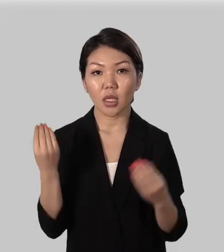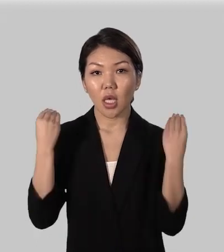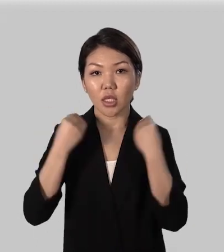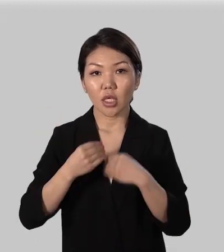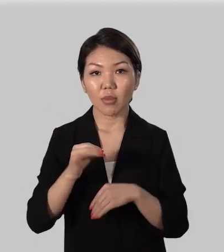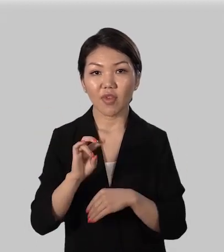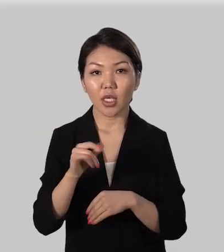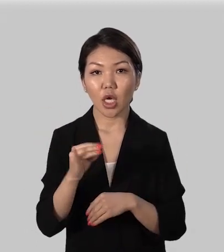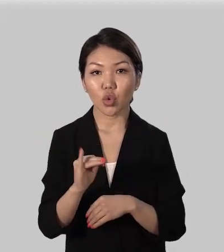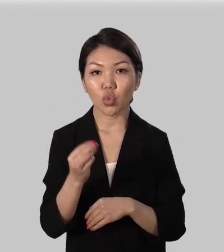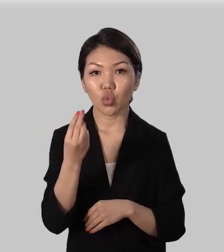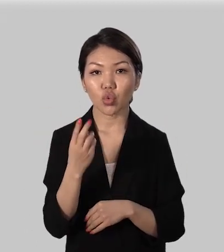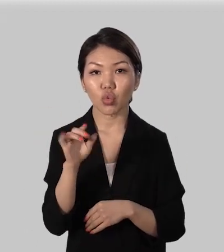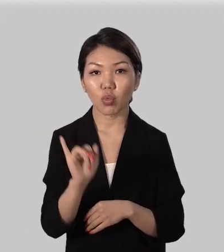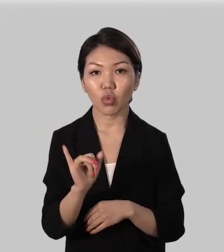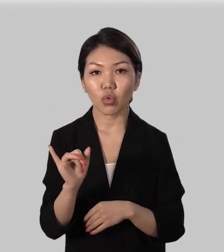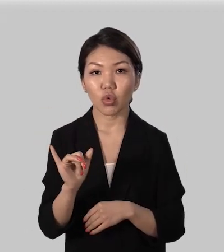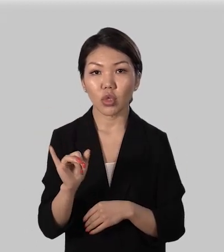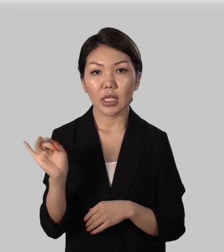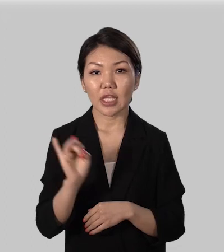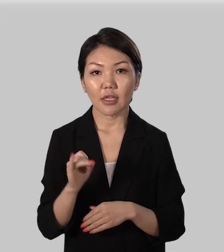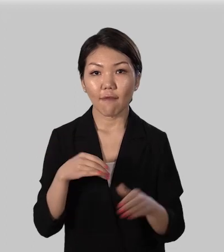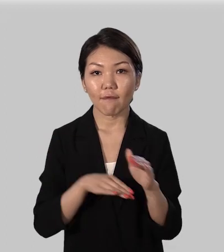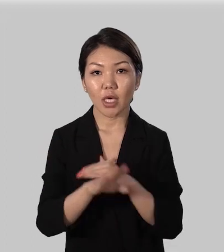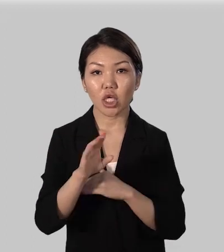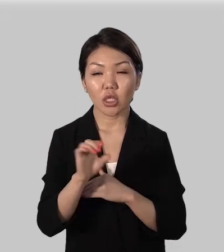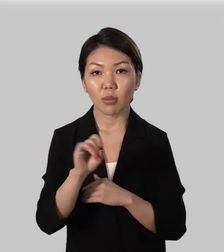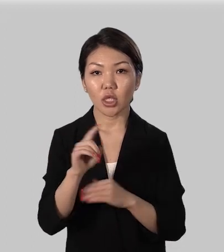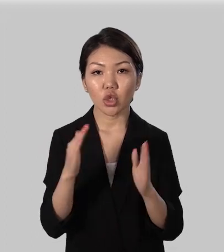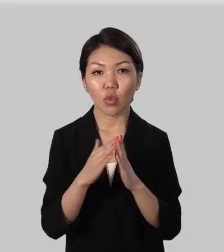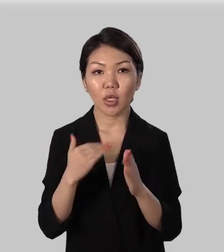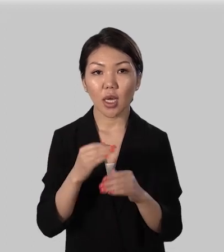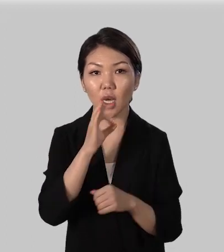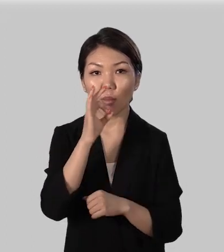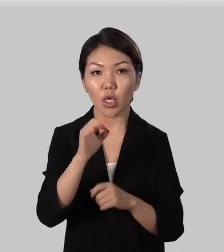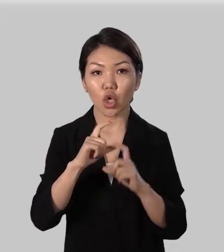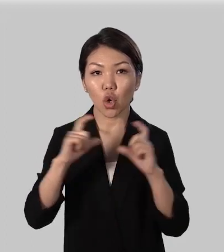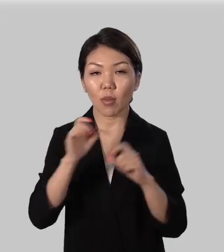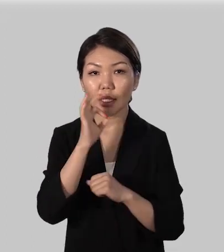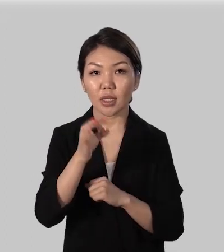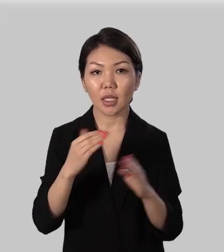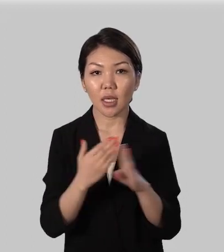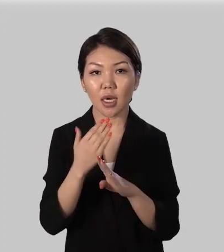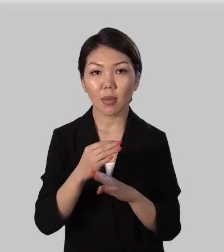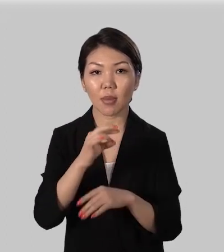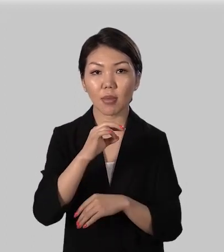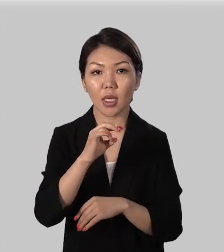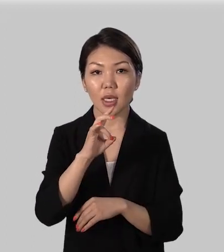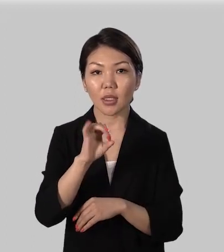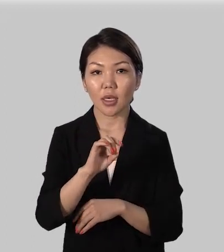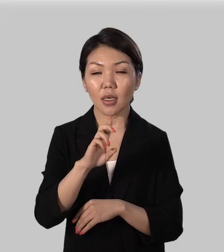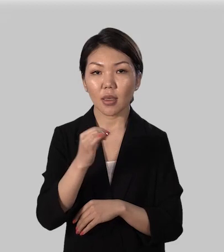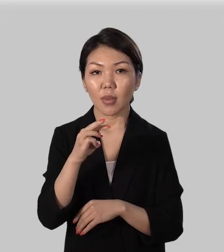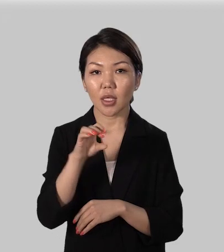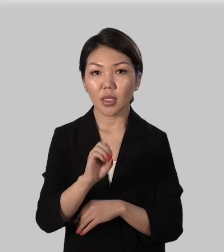я бы громко сказал горам не робейте горы я здесь